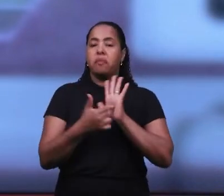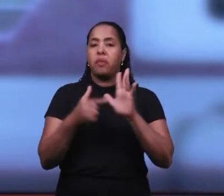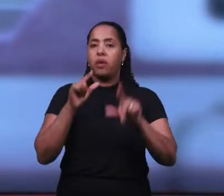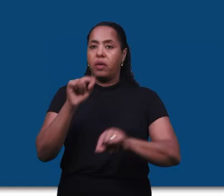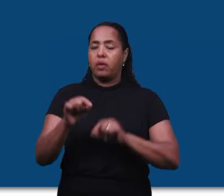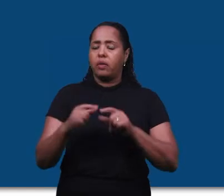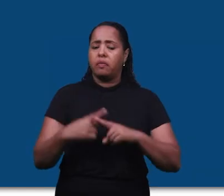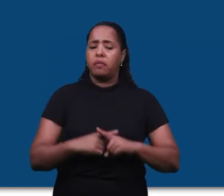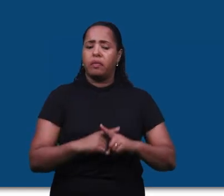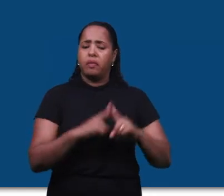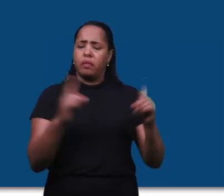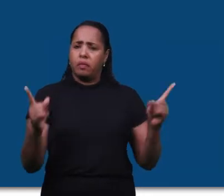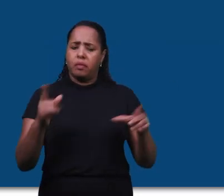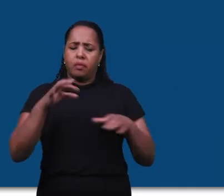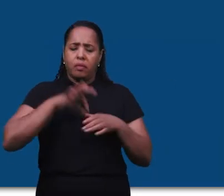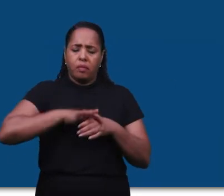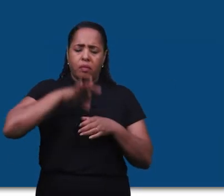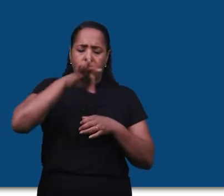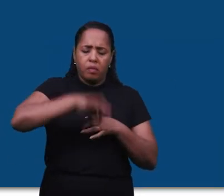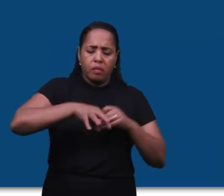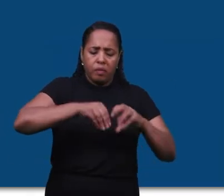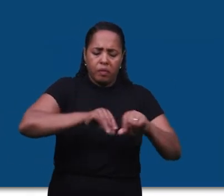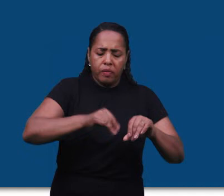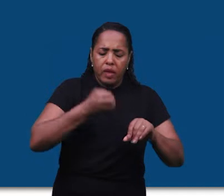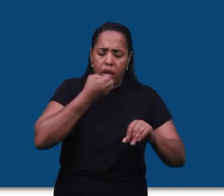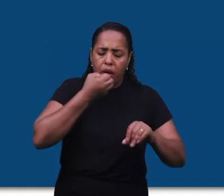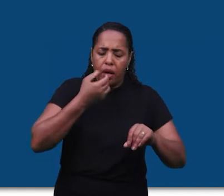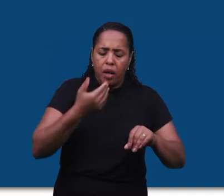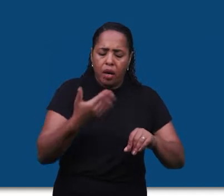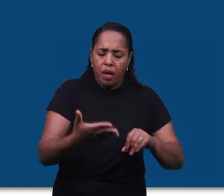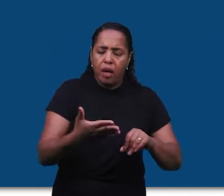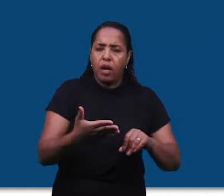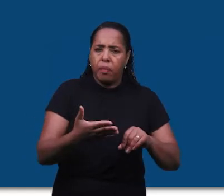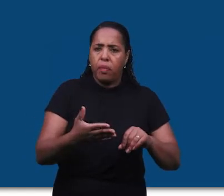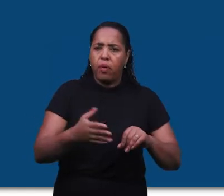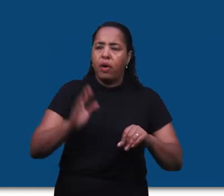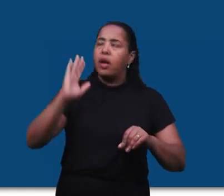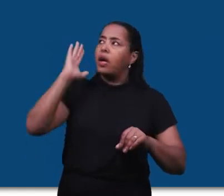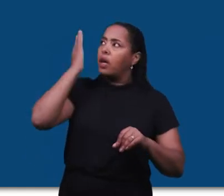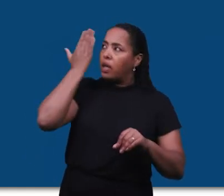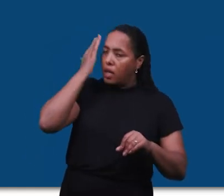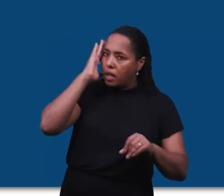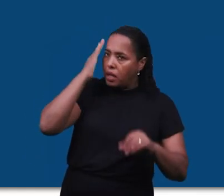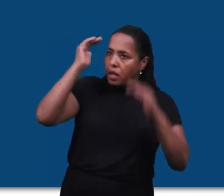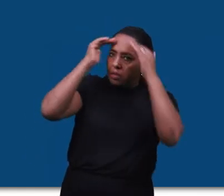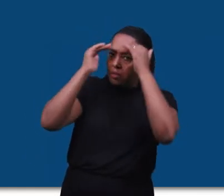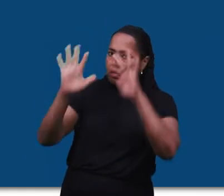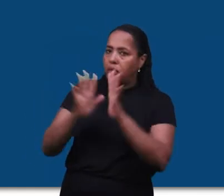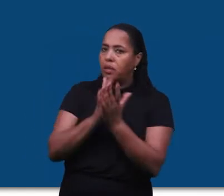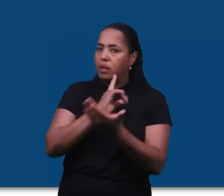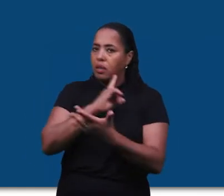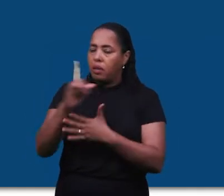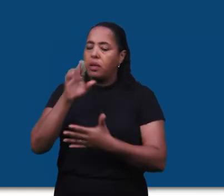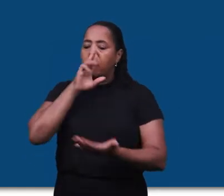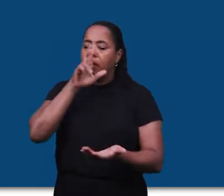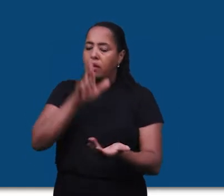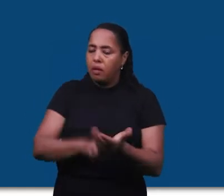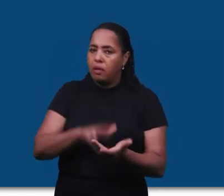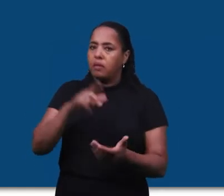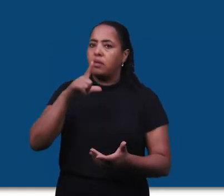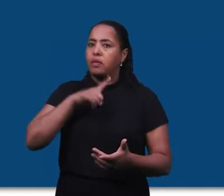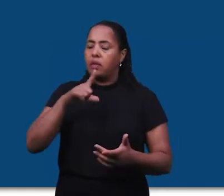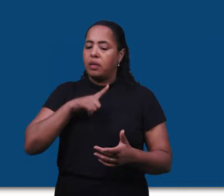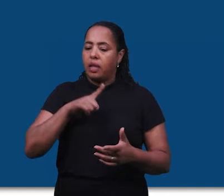verset 23. Mais ce qui a été semé en bonne terre, c'est celui qui entend et comprend la